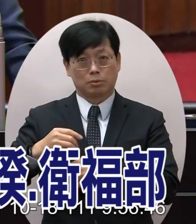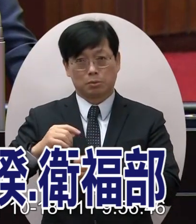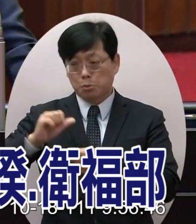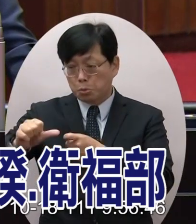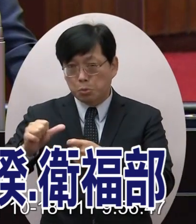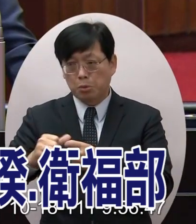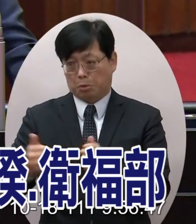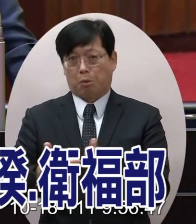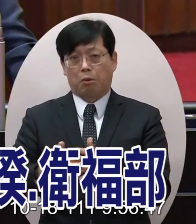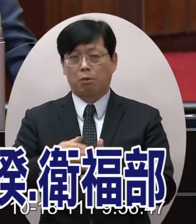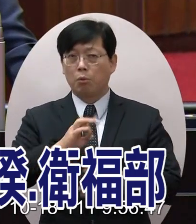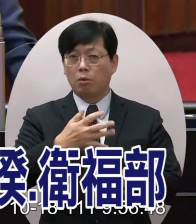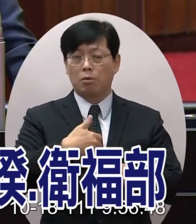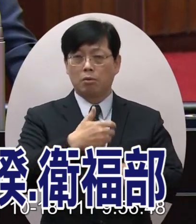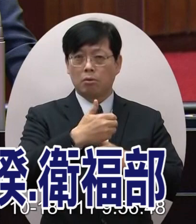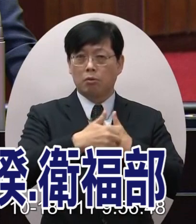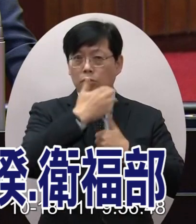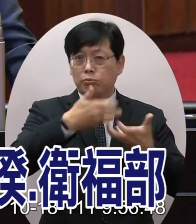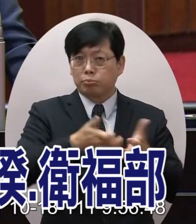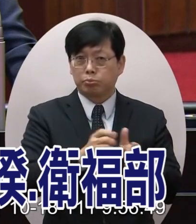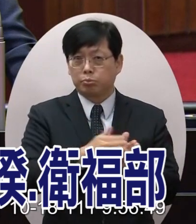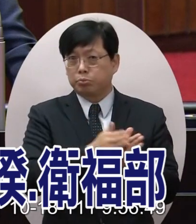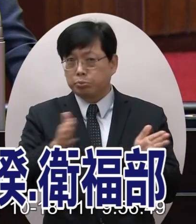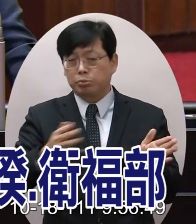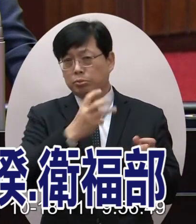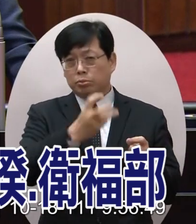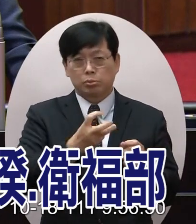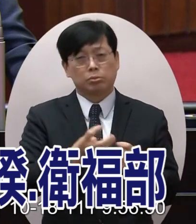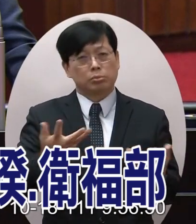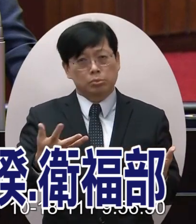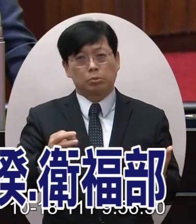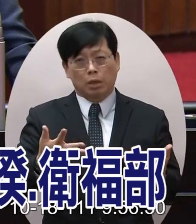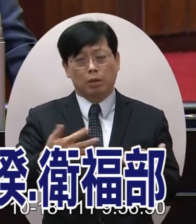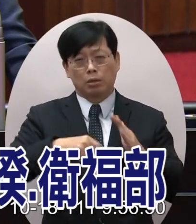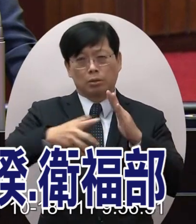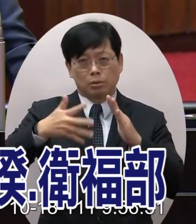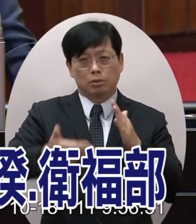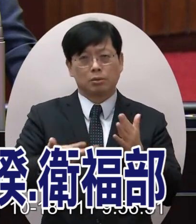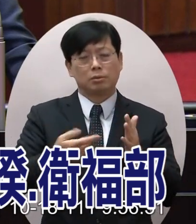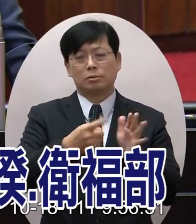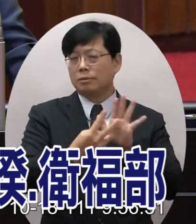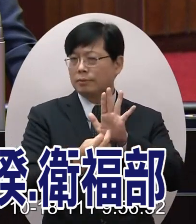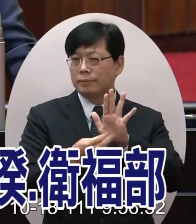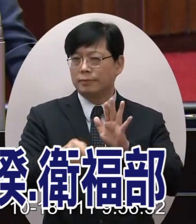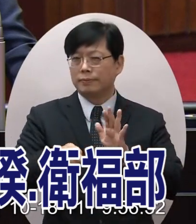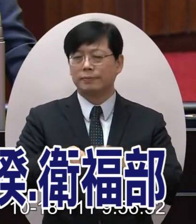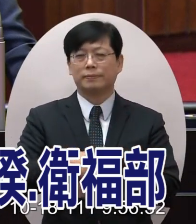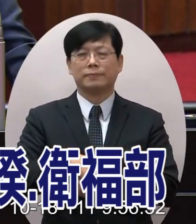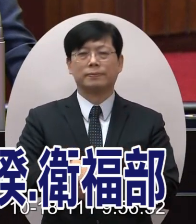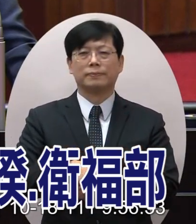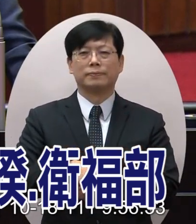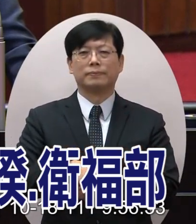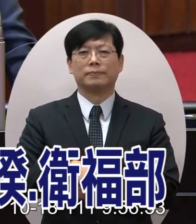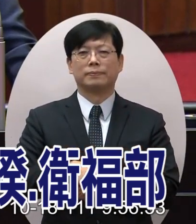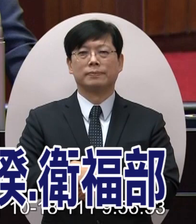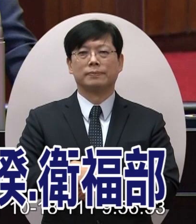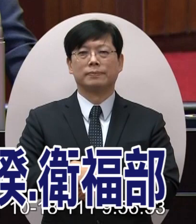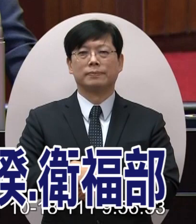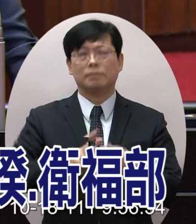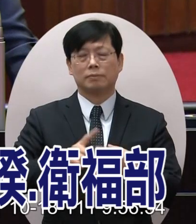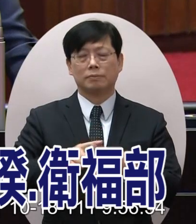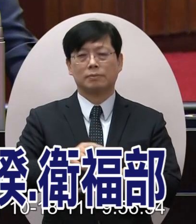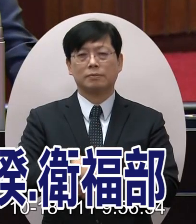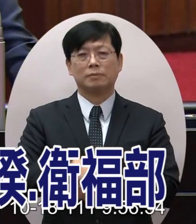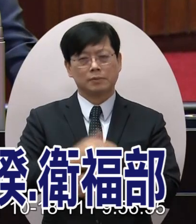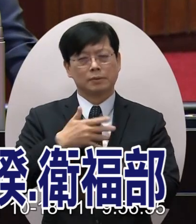什么卫福部的部分呢，应该把它保密的期间编30年？院长，从你的法律的素养， 你也是法律专家， 是，